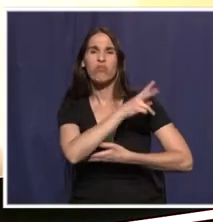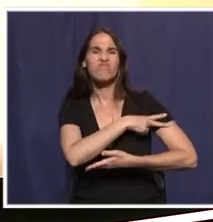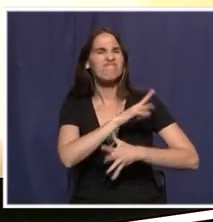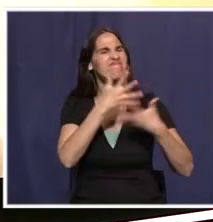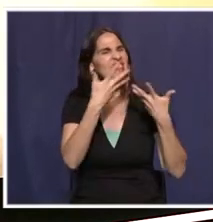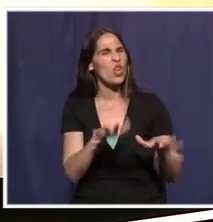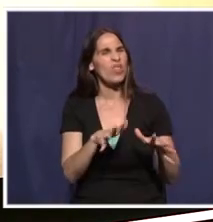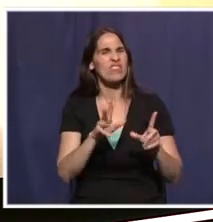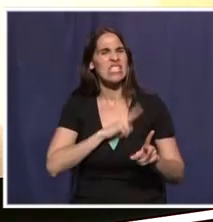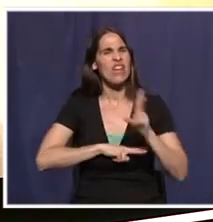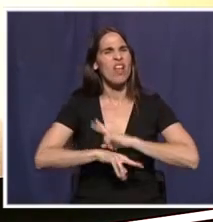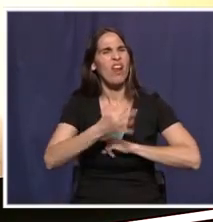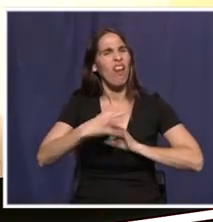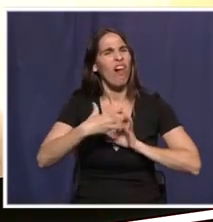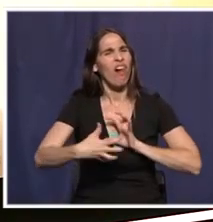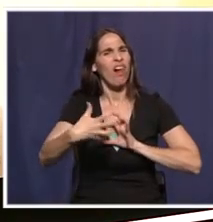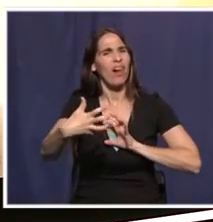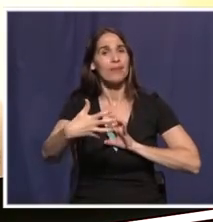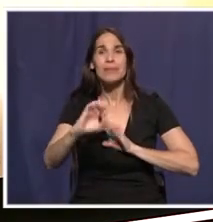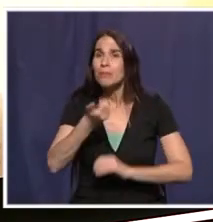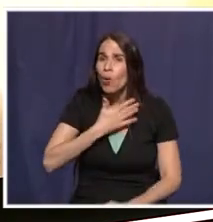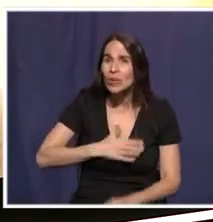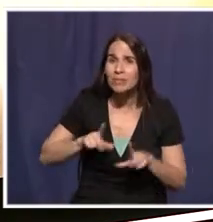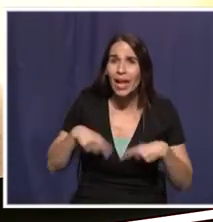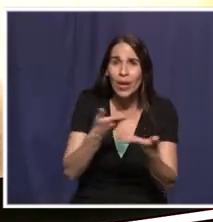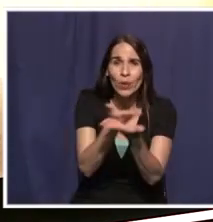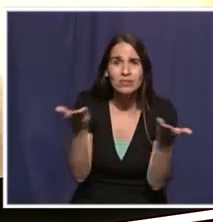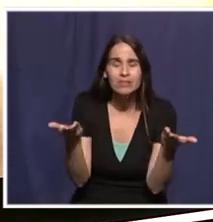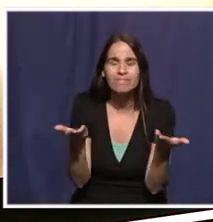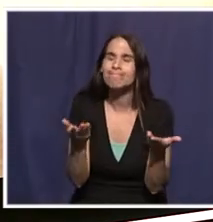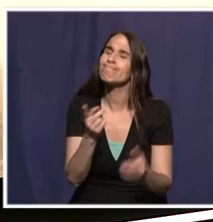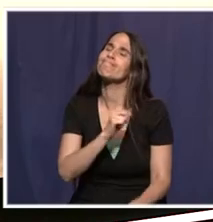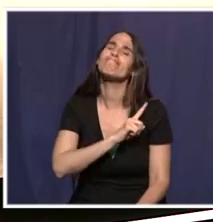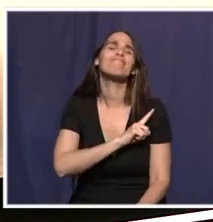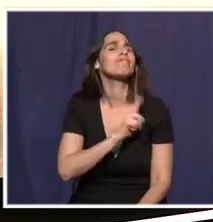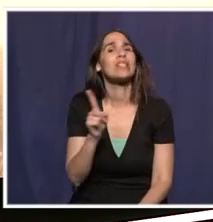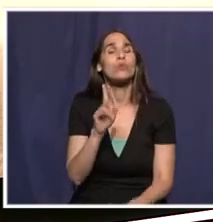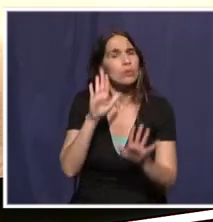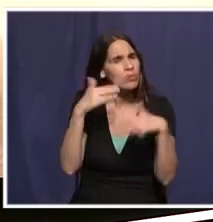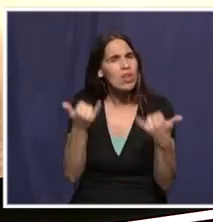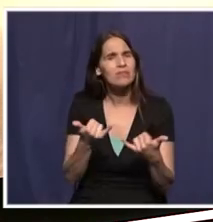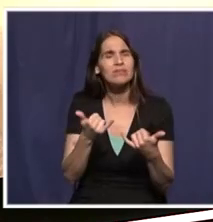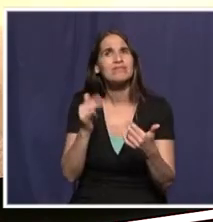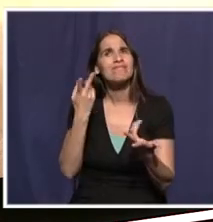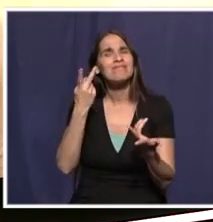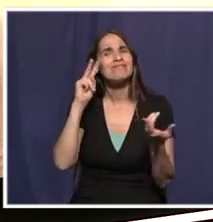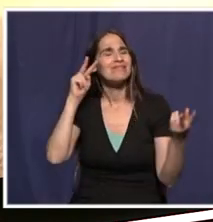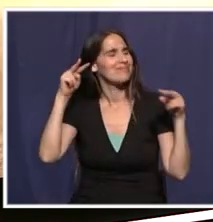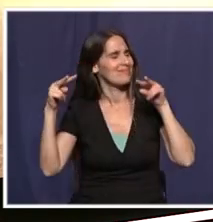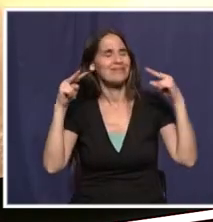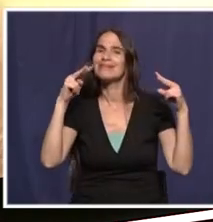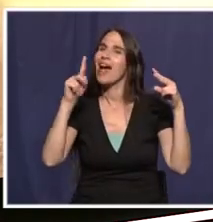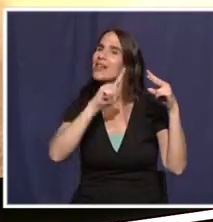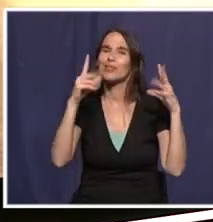ומעריכות את הסבל שלנו. אבל אם חפצי חיים אנחנו, אסור לנו, גם עכשיו, לאבד את המבט, את שני הצדדים של